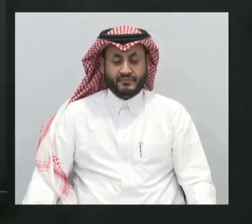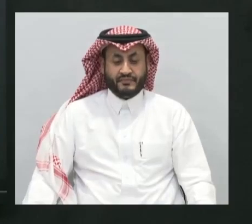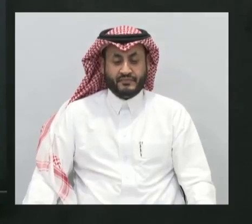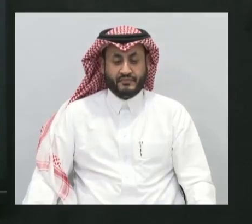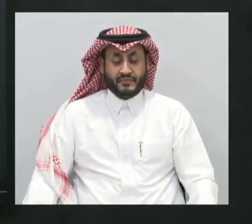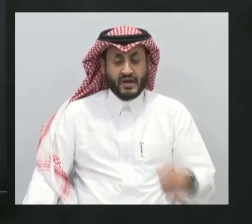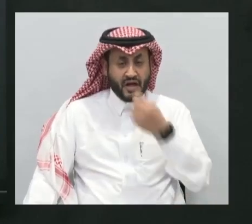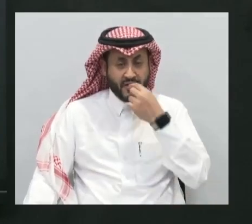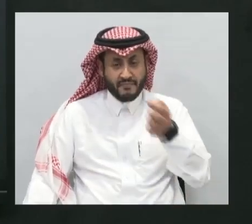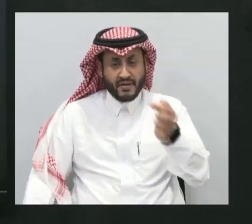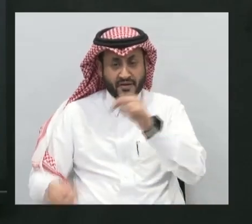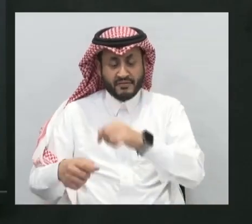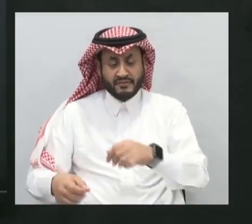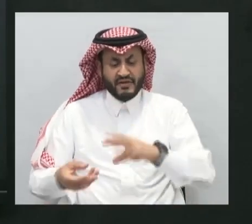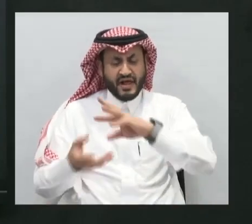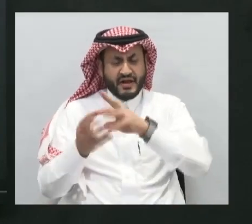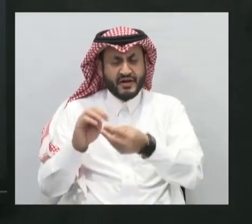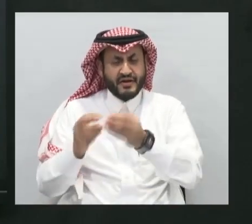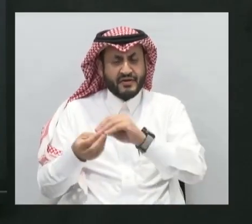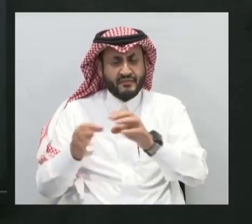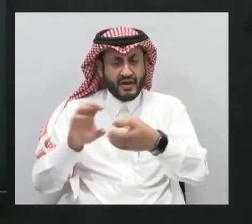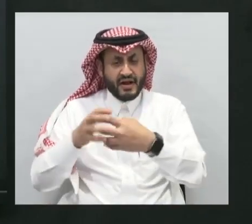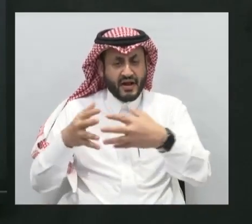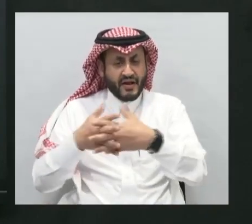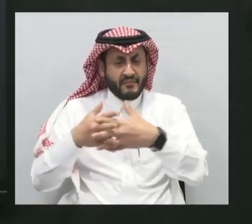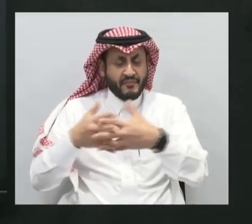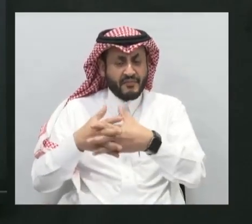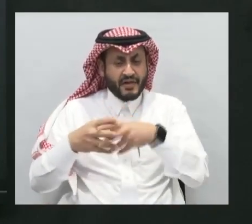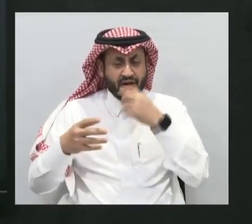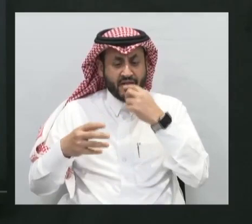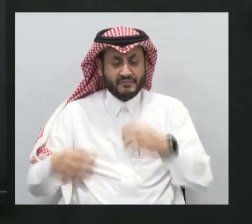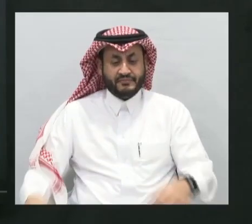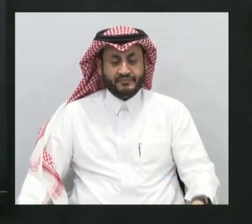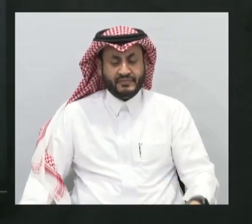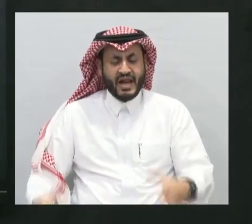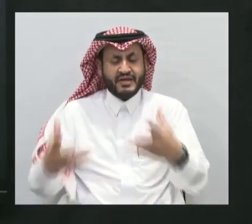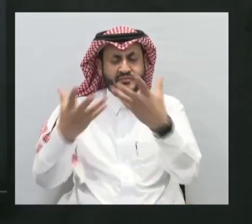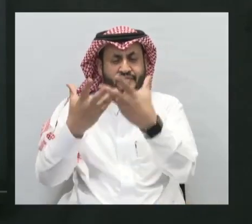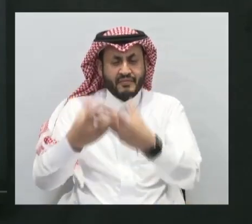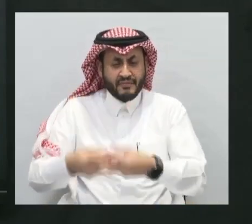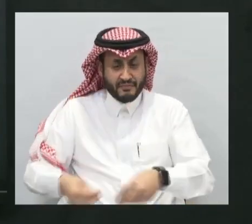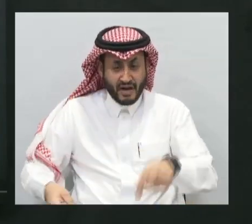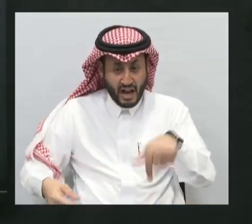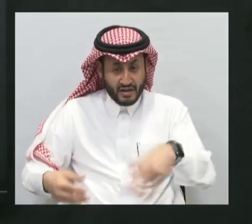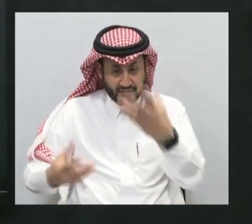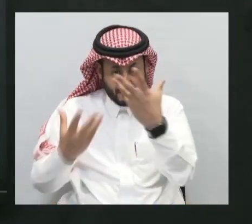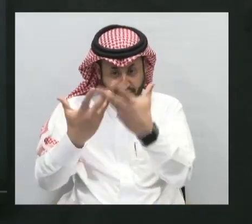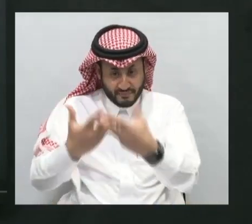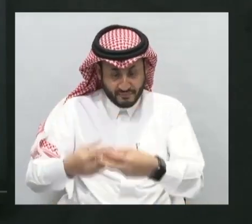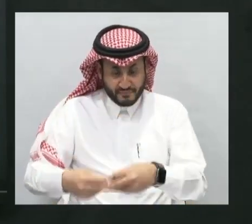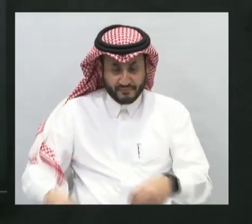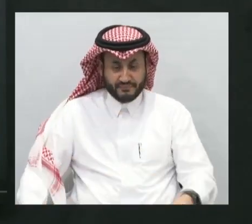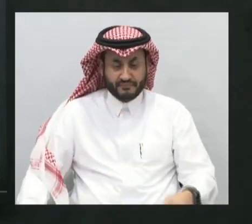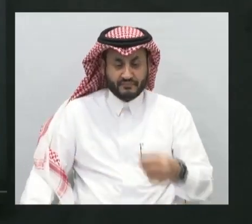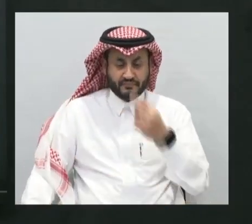الفم ويخلط باللعاب اذا لابد ان يكون ذائبا باللعاب في